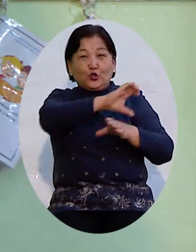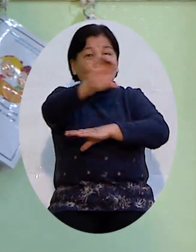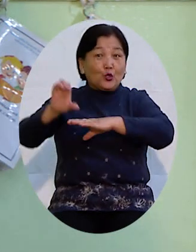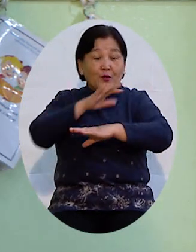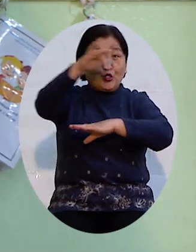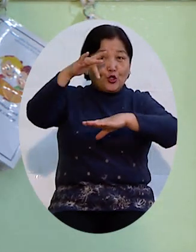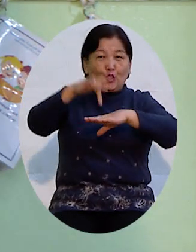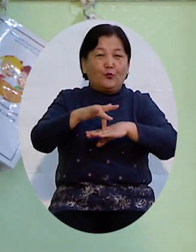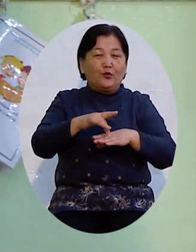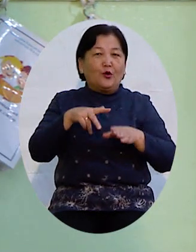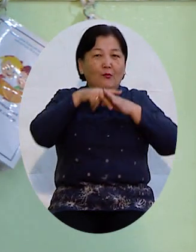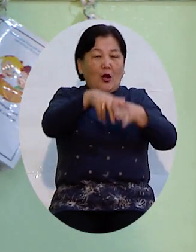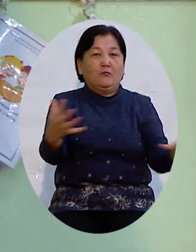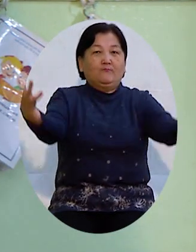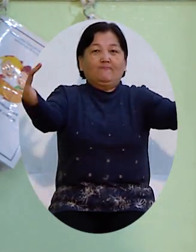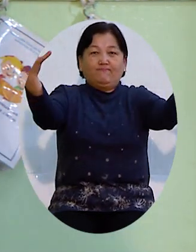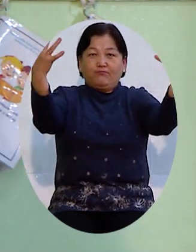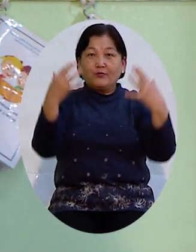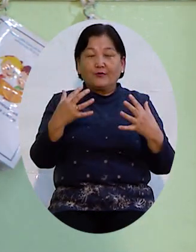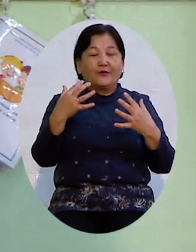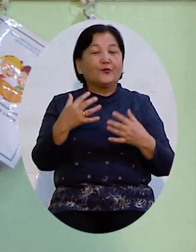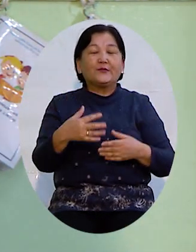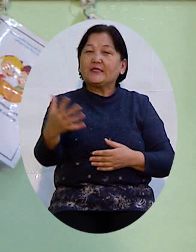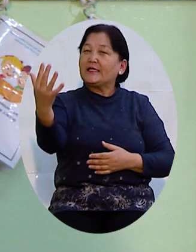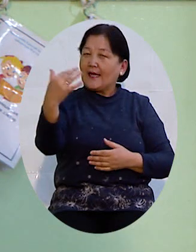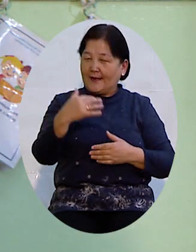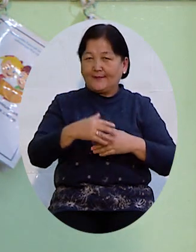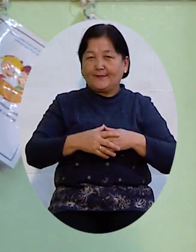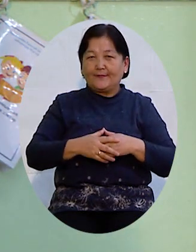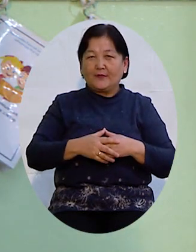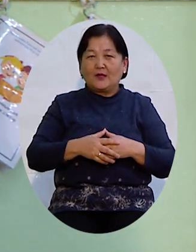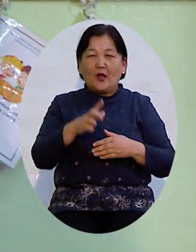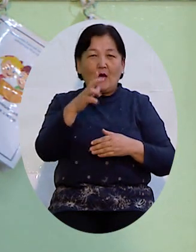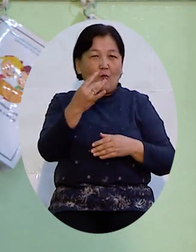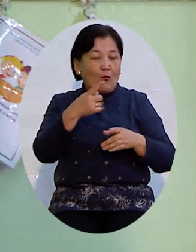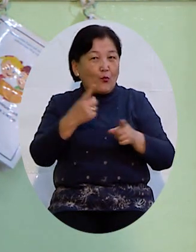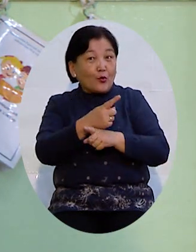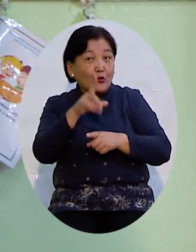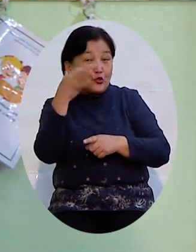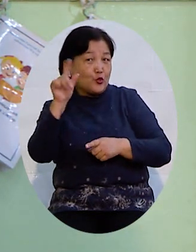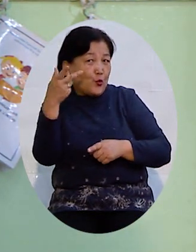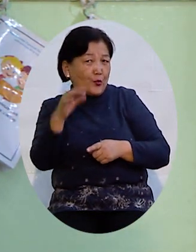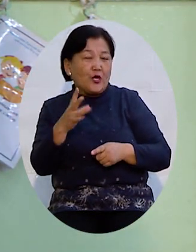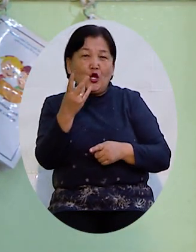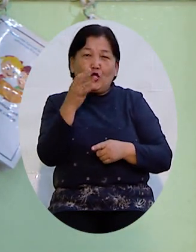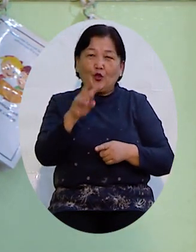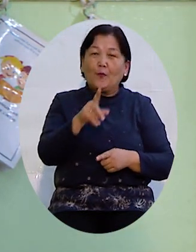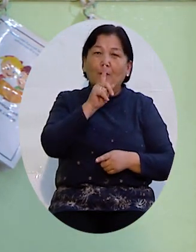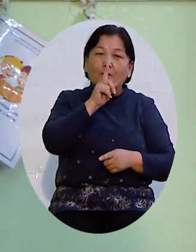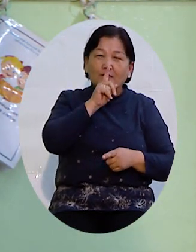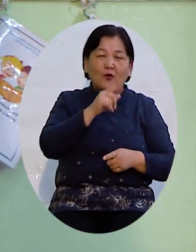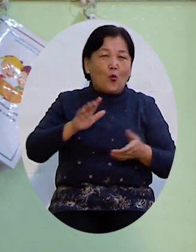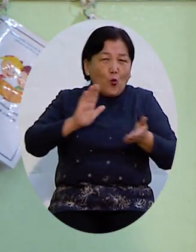адууган багшартал тууж ирлээ. Буруу зөвгүй номхон аль